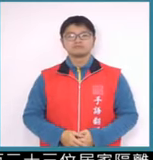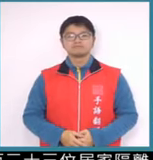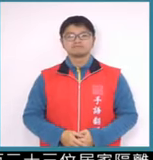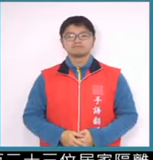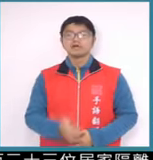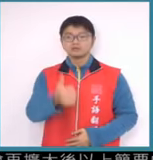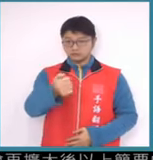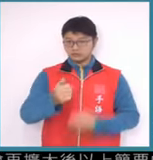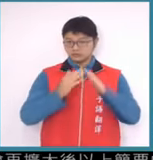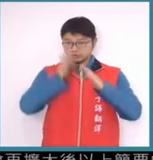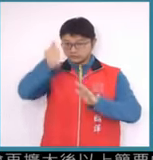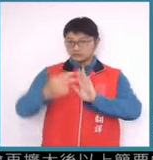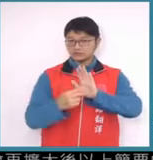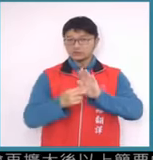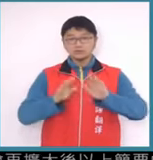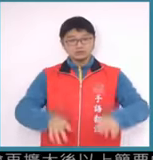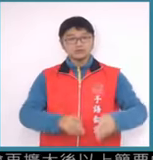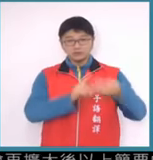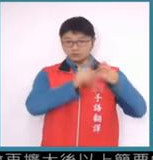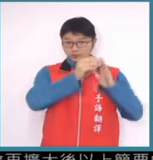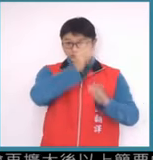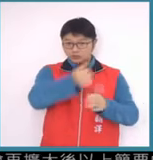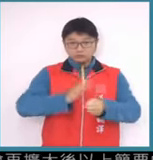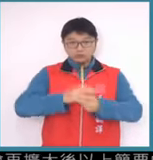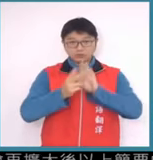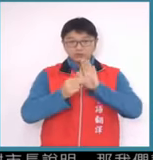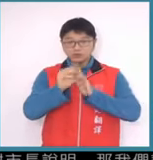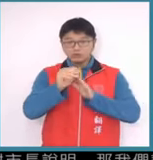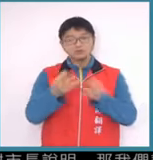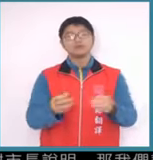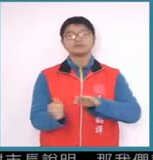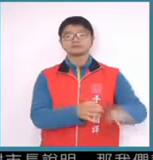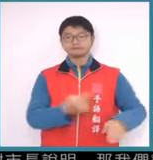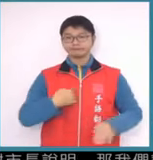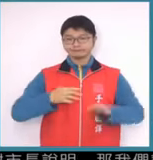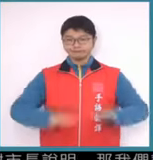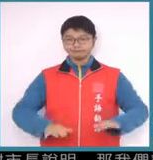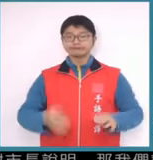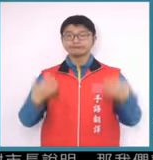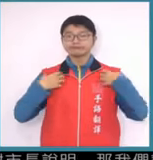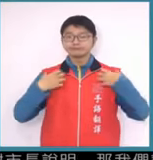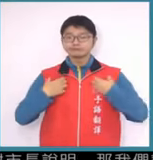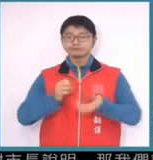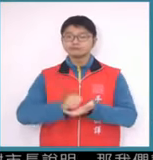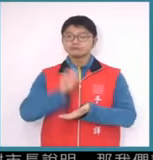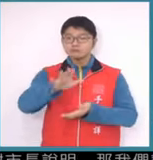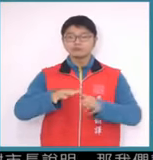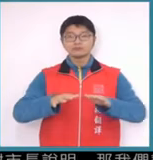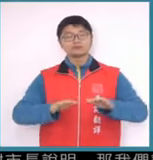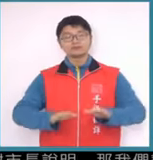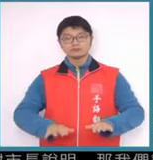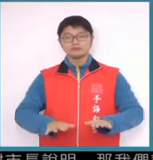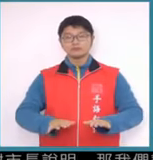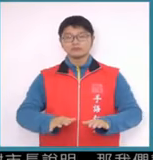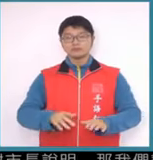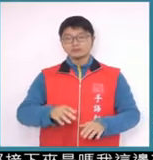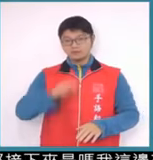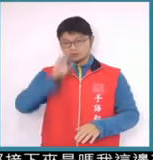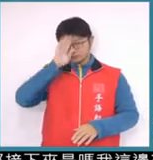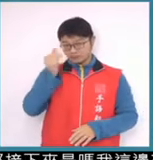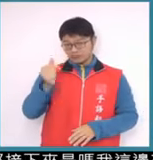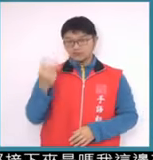谢谢市长的说明，那王局长这边也要补充。好，那接下来是我这边来跟大家说明三个个案的这